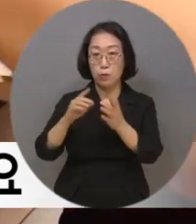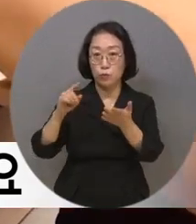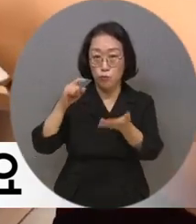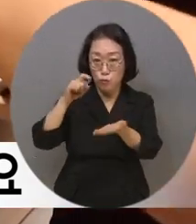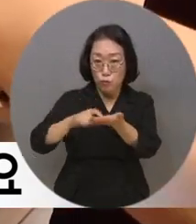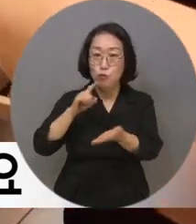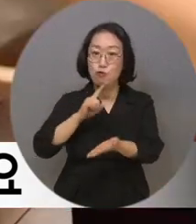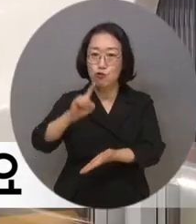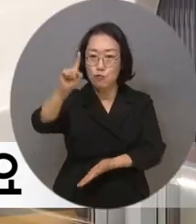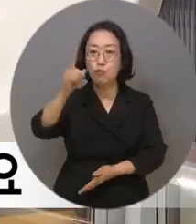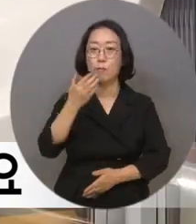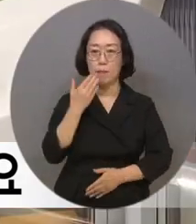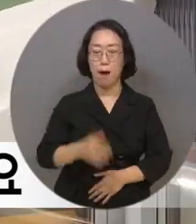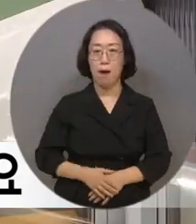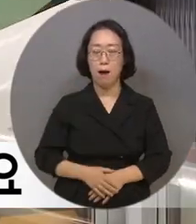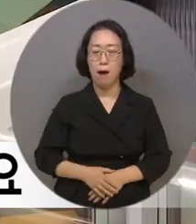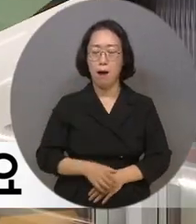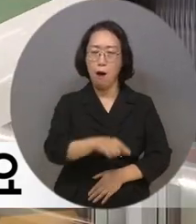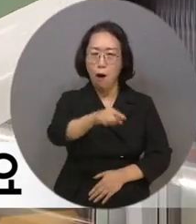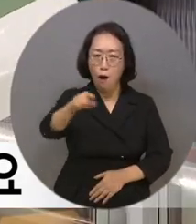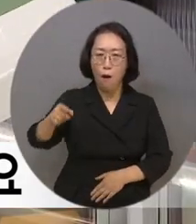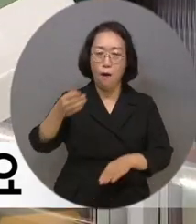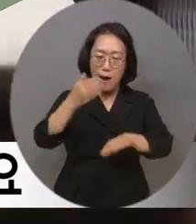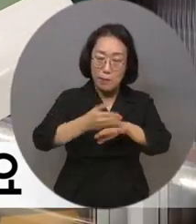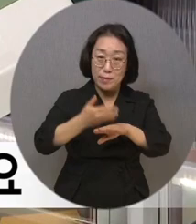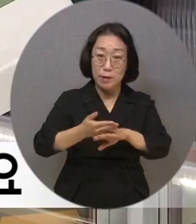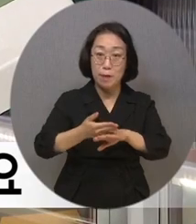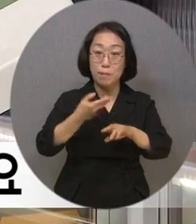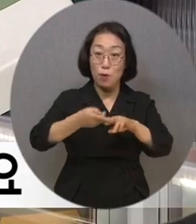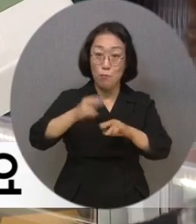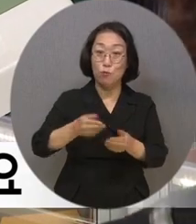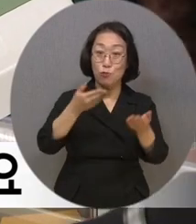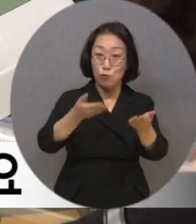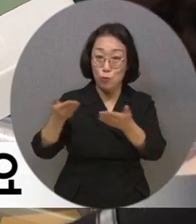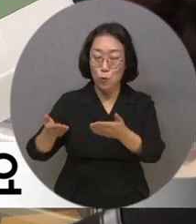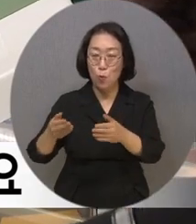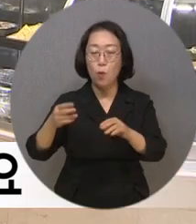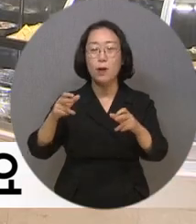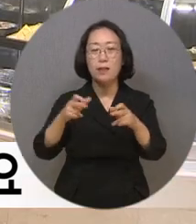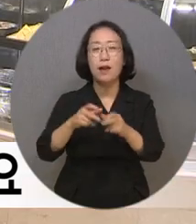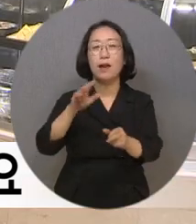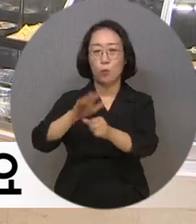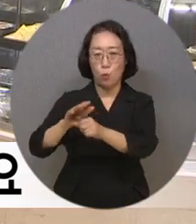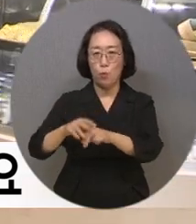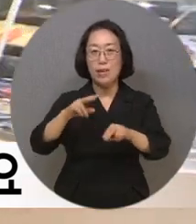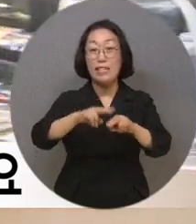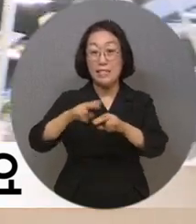있습니다. 주변에 감사한 마음을 전하고 장애인의 일자리 확대에도 기여할 수 있는